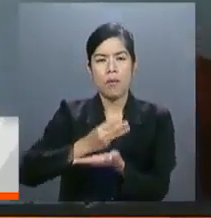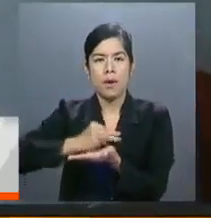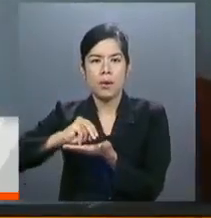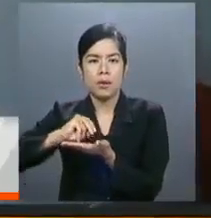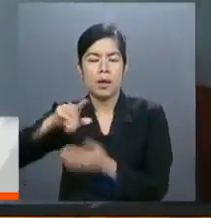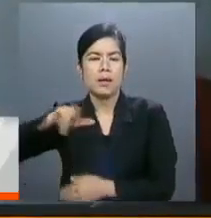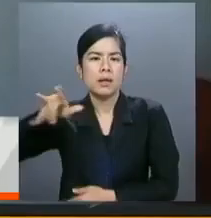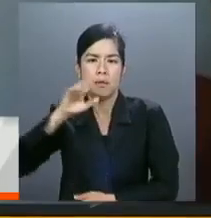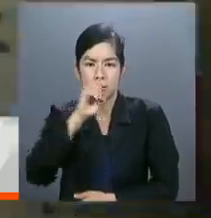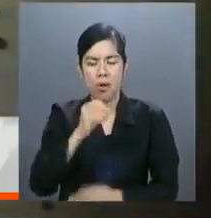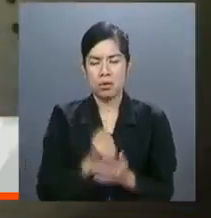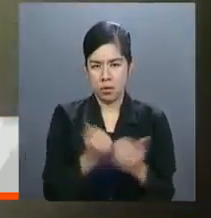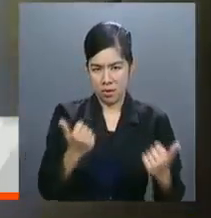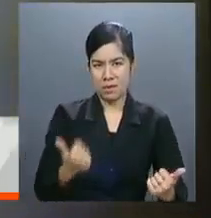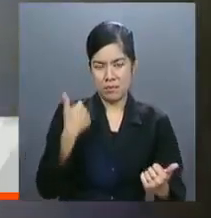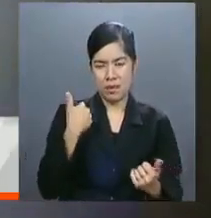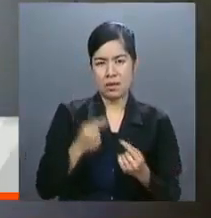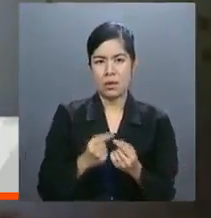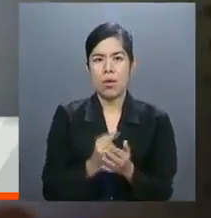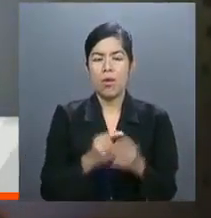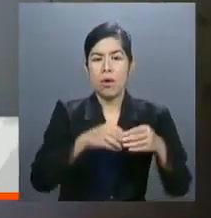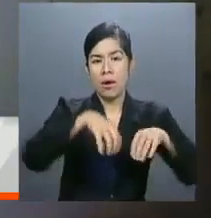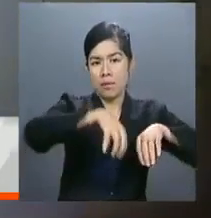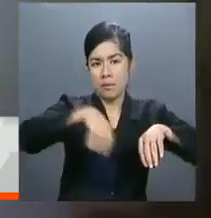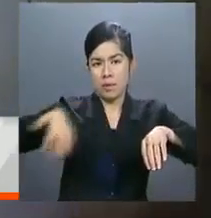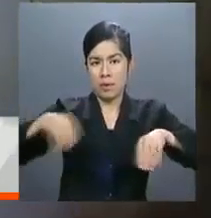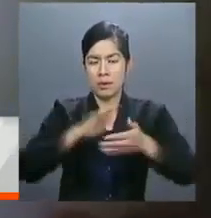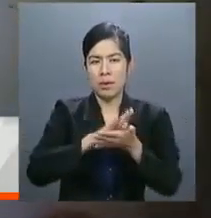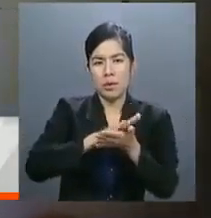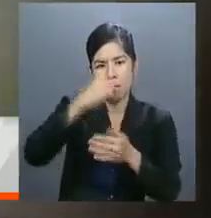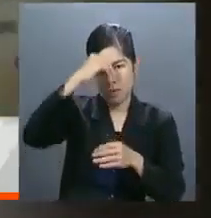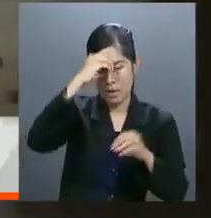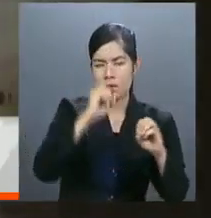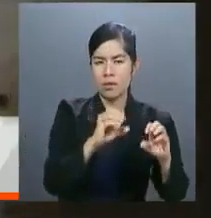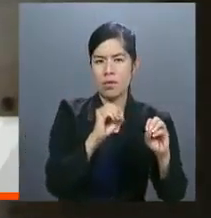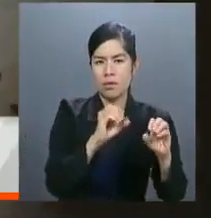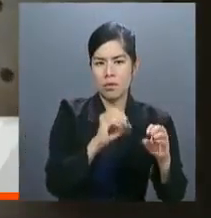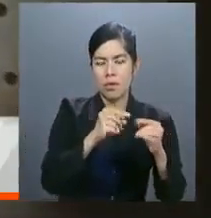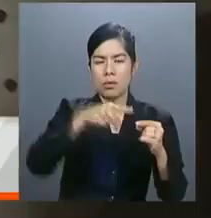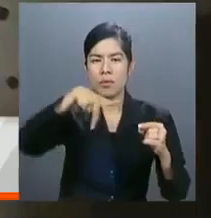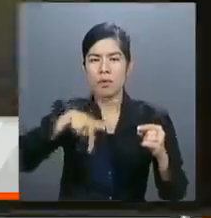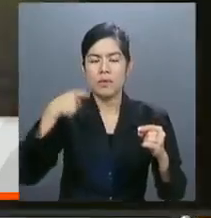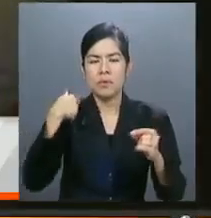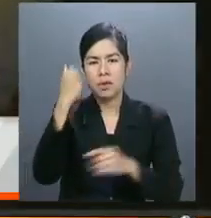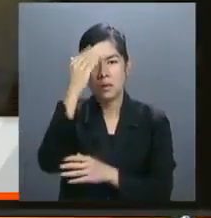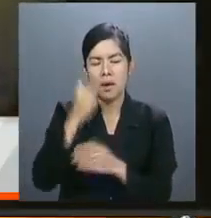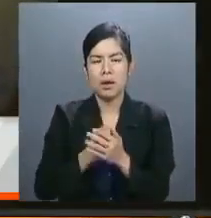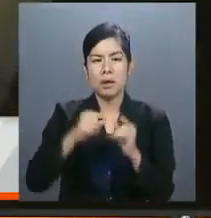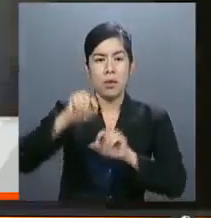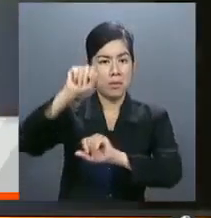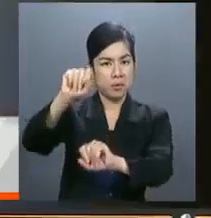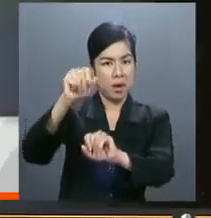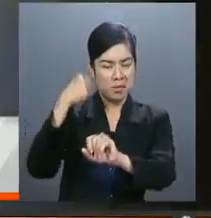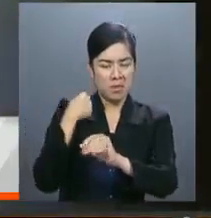ชื่อได้ว่ามีสถาบันกวดวิชา2แห่งที่อาจมีส่วนเกี่ยวข้องกับการทุจริตสอบเนื่องจากพบการติดป้ายโฆษณารับประ